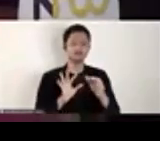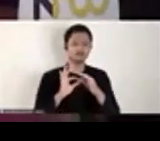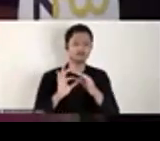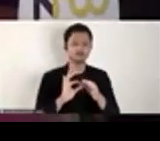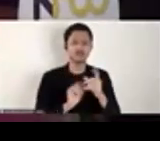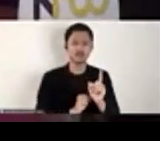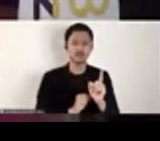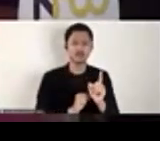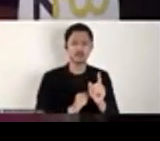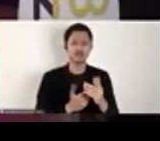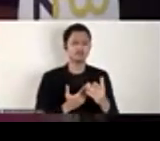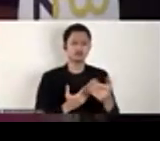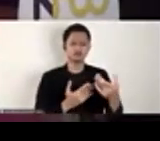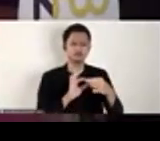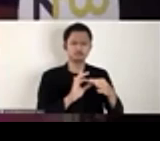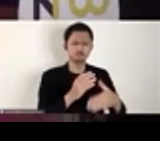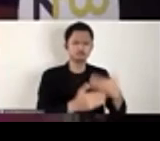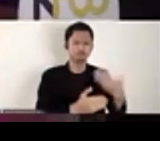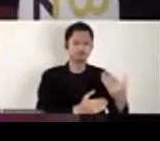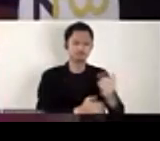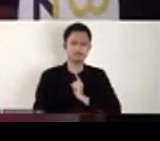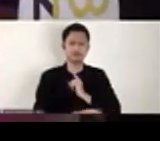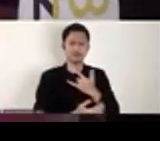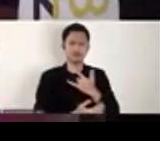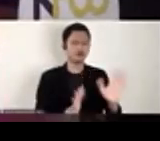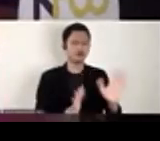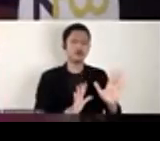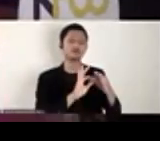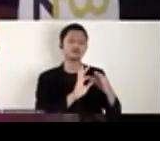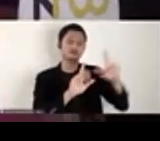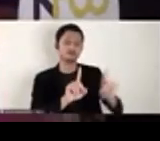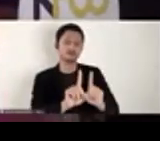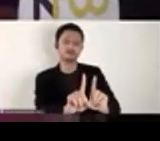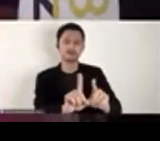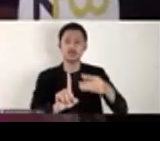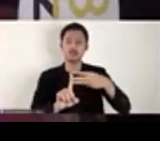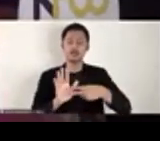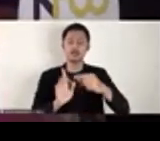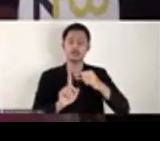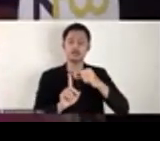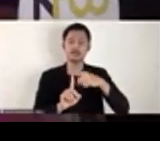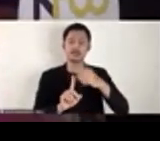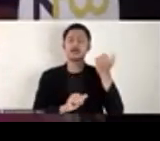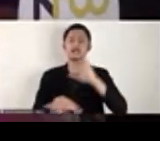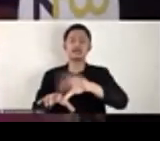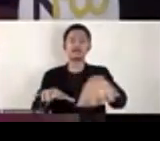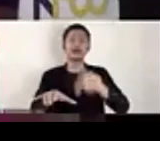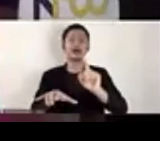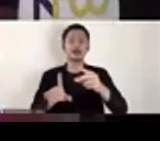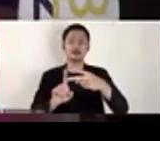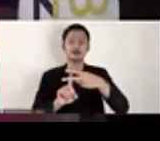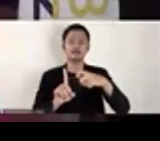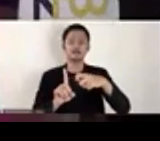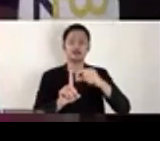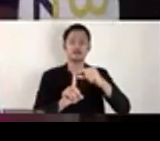kita ini bukan tapi juga dengan teman-teman ini dan BNPT memang di daerah ada skpt tadi Seperti yang disampaikan oleh agen